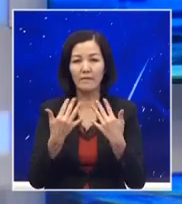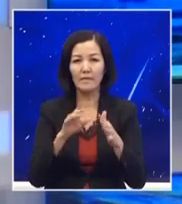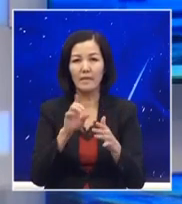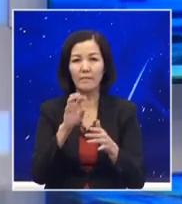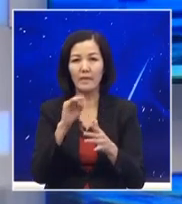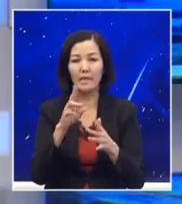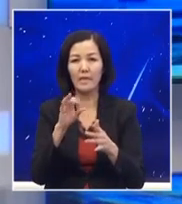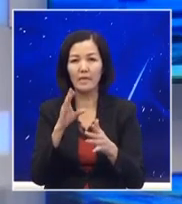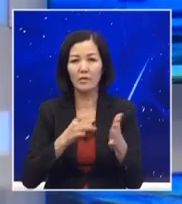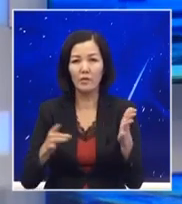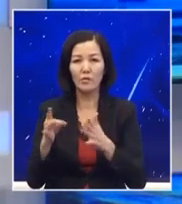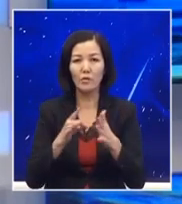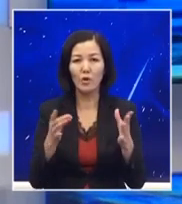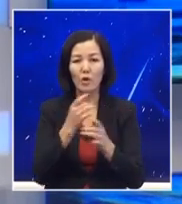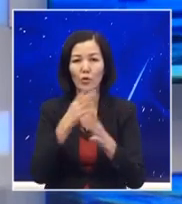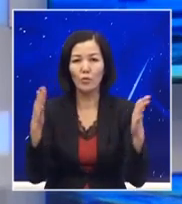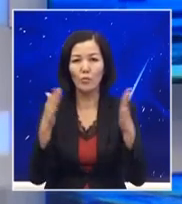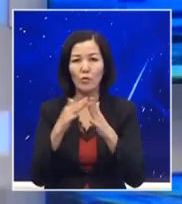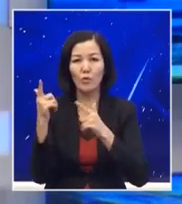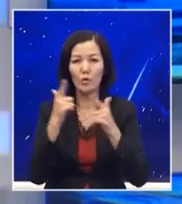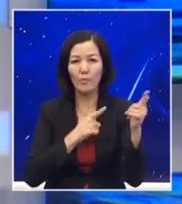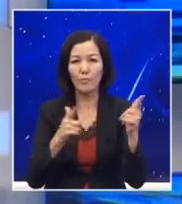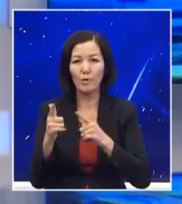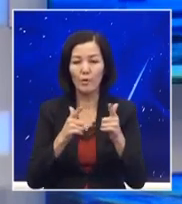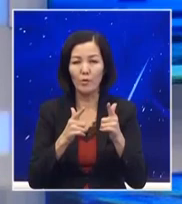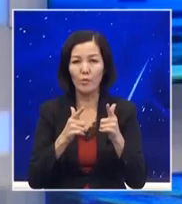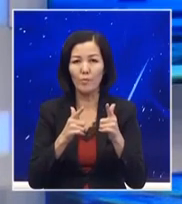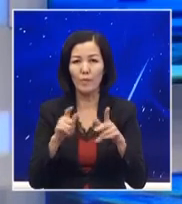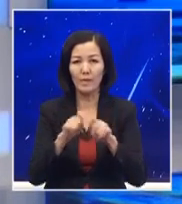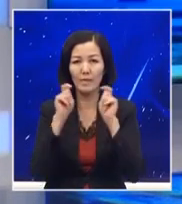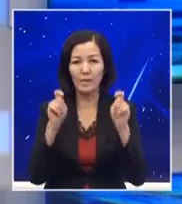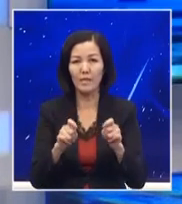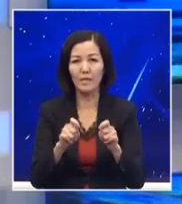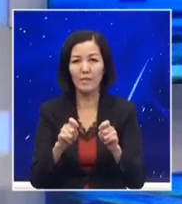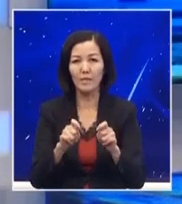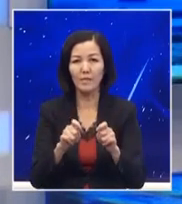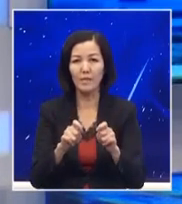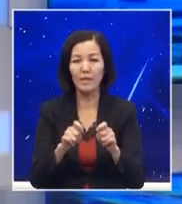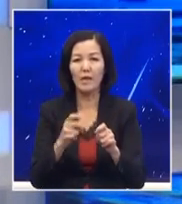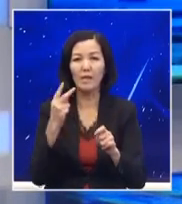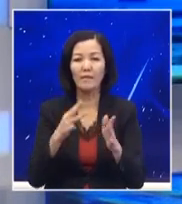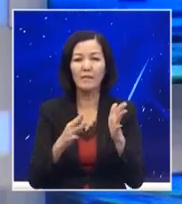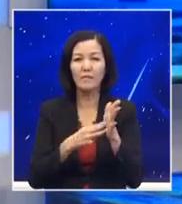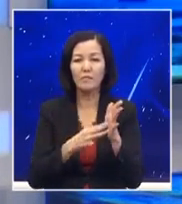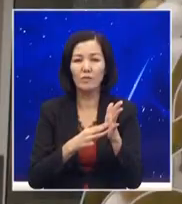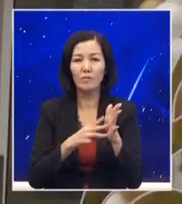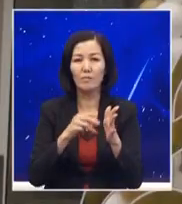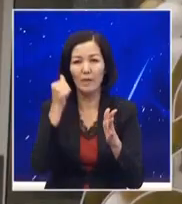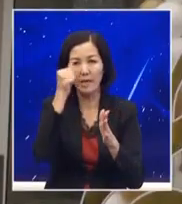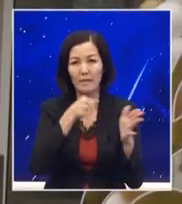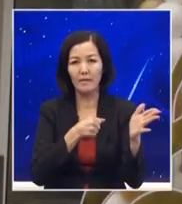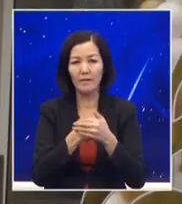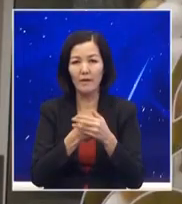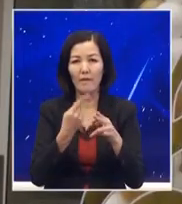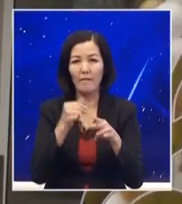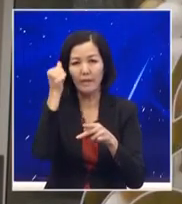Береке Карасайского района Дом культуры готов к приему посетителей. Он бесхозно простоял 28 лет. И в